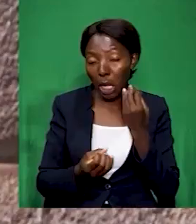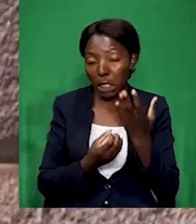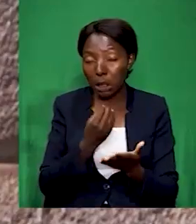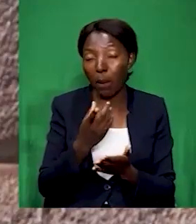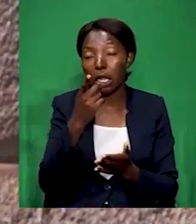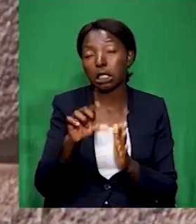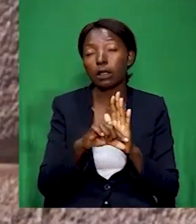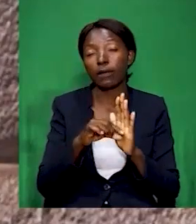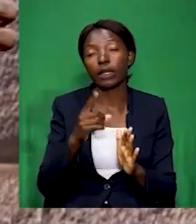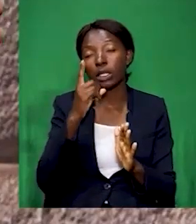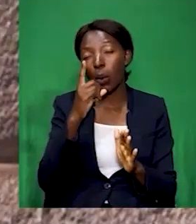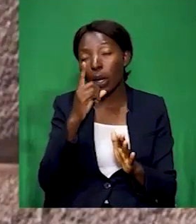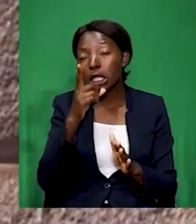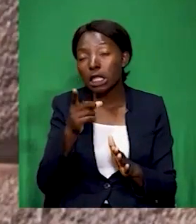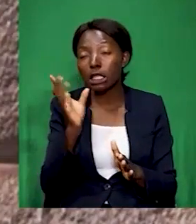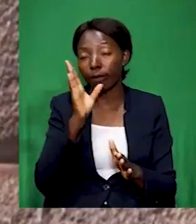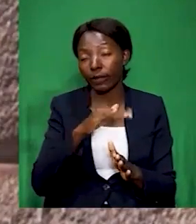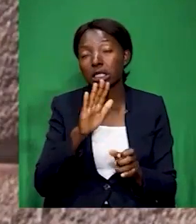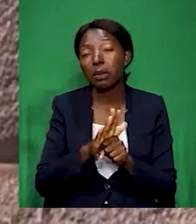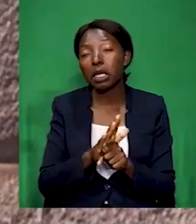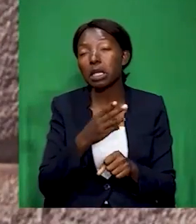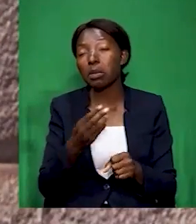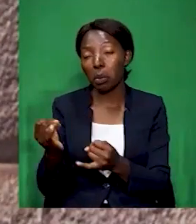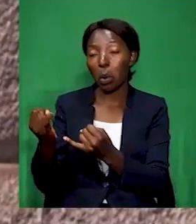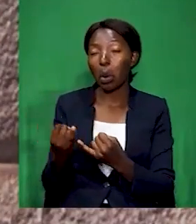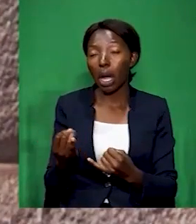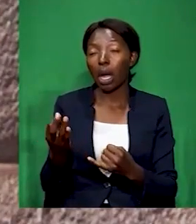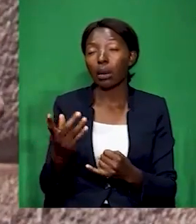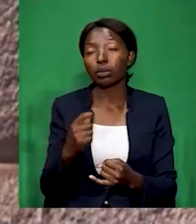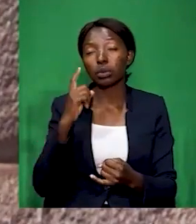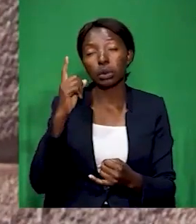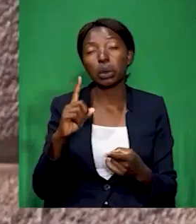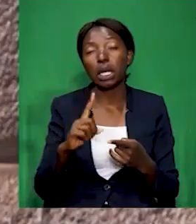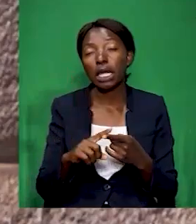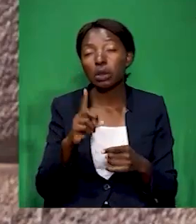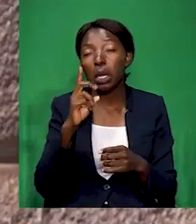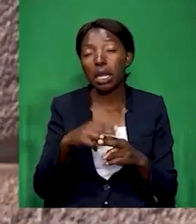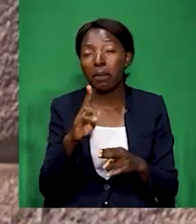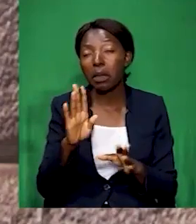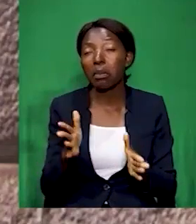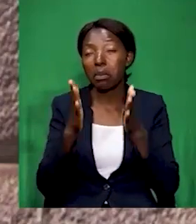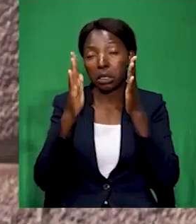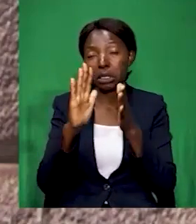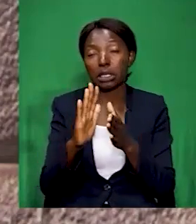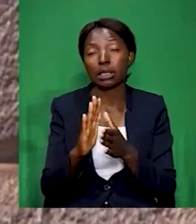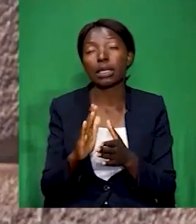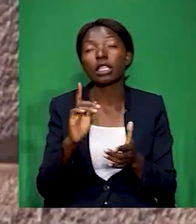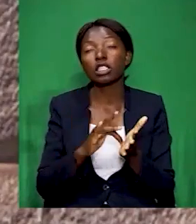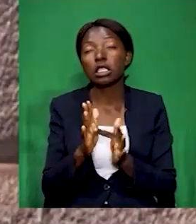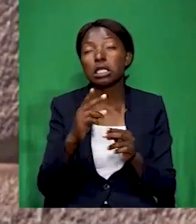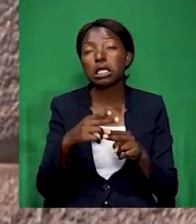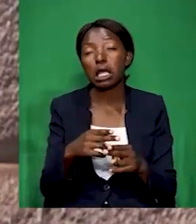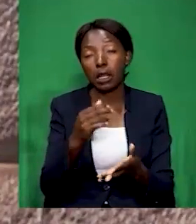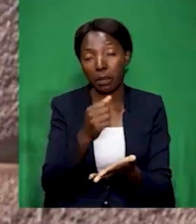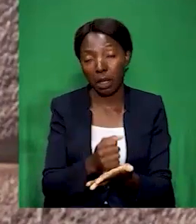kwawo. Zvaitwa vazhinji vakweverwa kuruponeso, zita renyu ngarisimudzirwe nokuti zvakakufanirai. Muzita